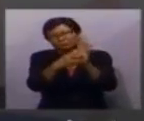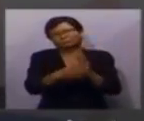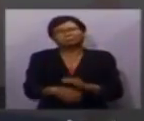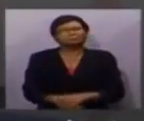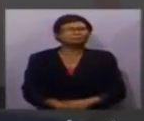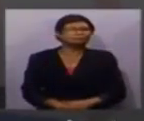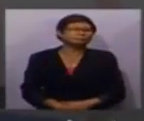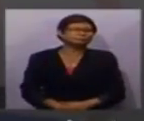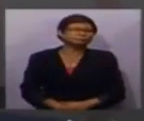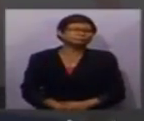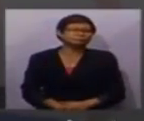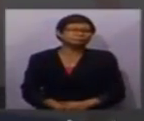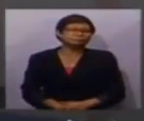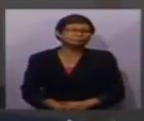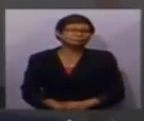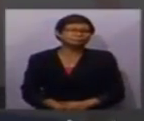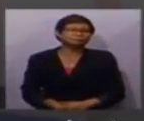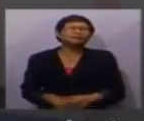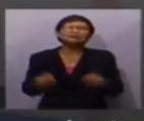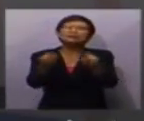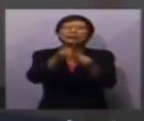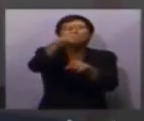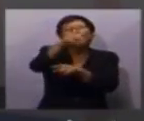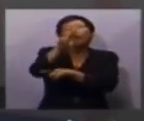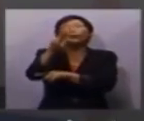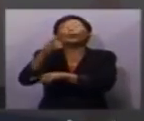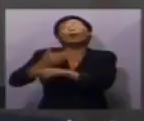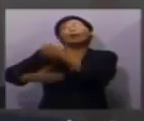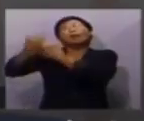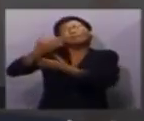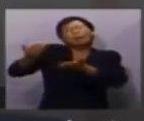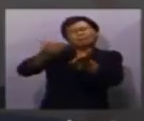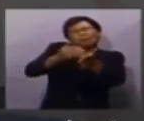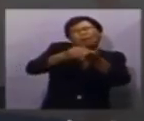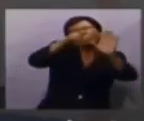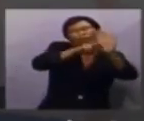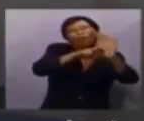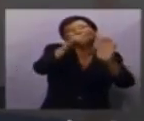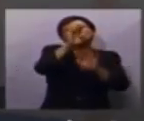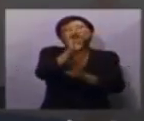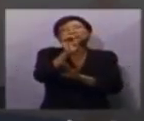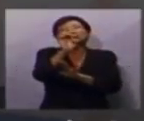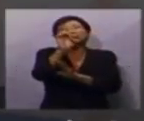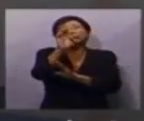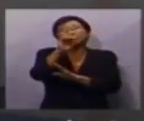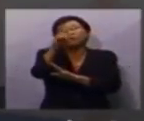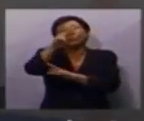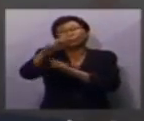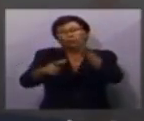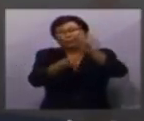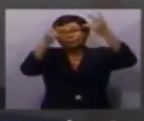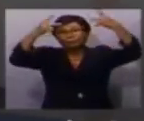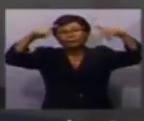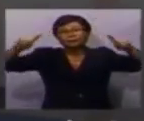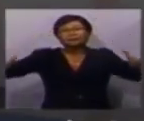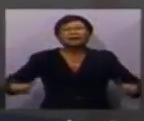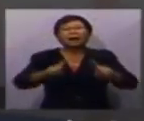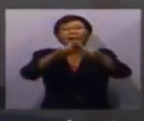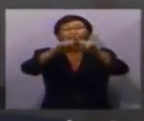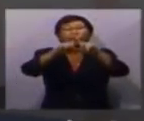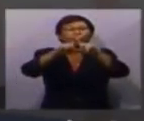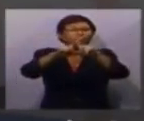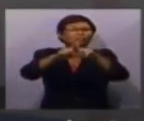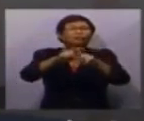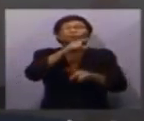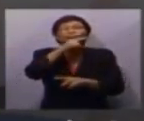Adli. Baik, skrip sama PRU lepas berulang di kerusi Parlimen Sembrong. Naik Presiden UMNO Dato' Seri Syamuddin Tun Hussein